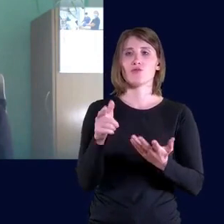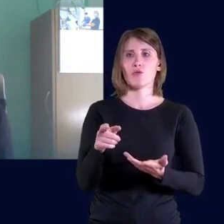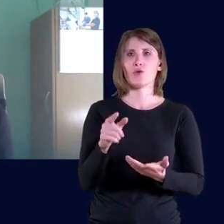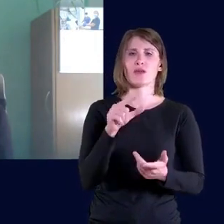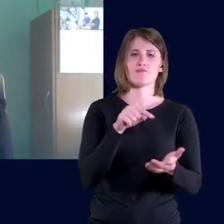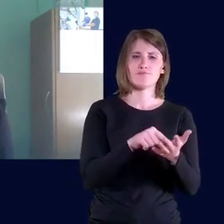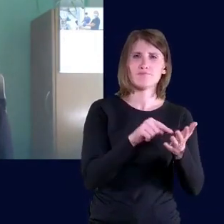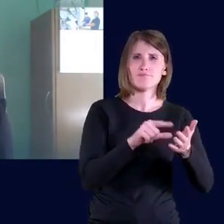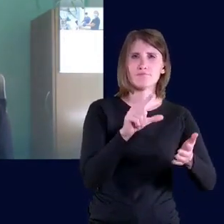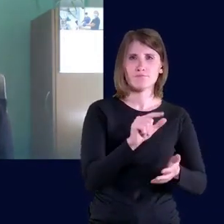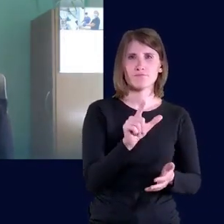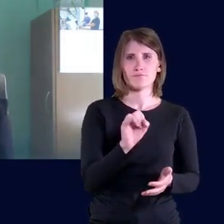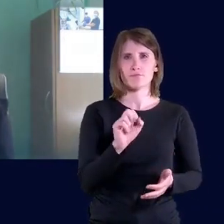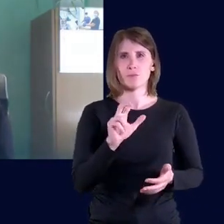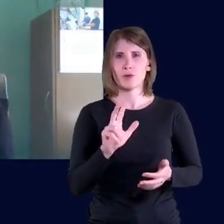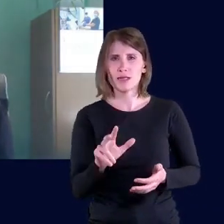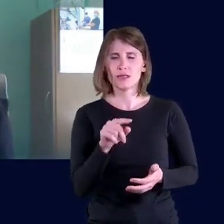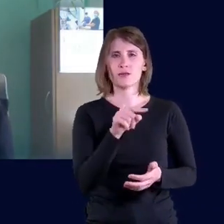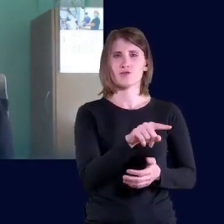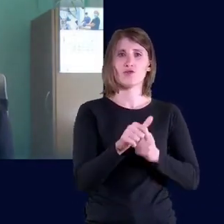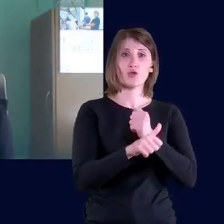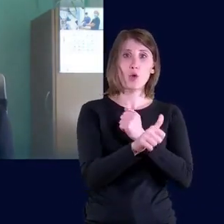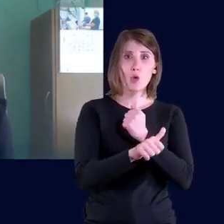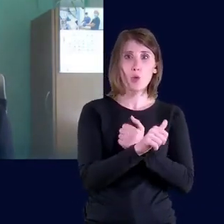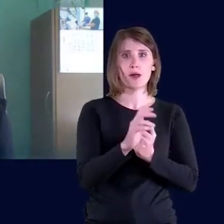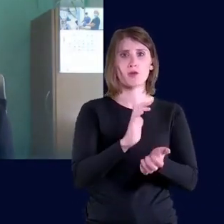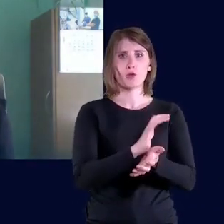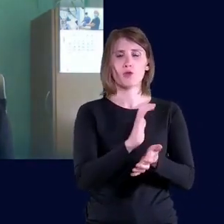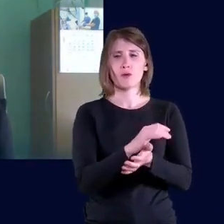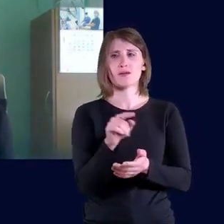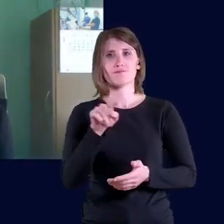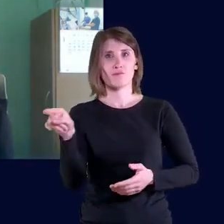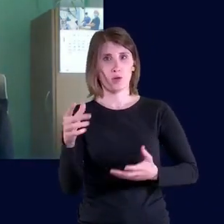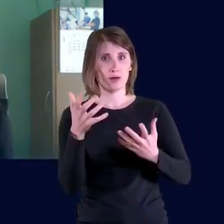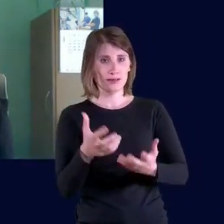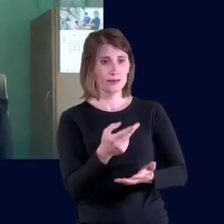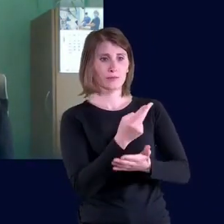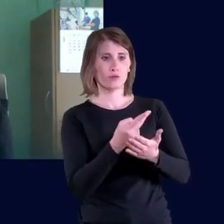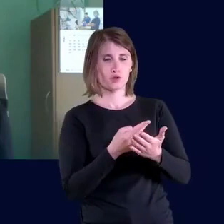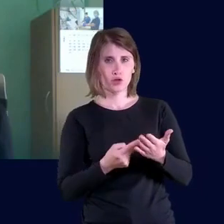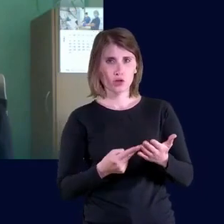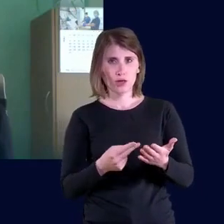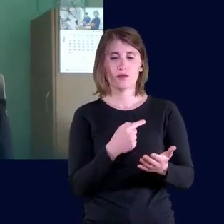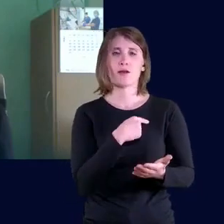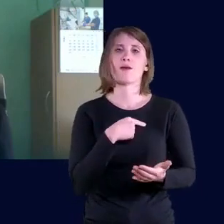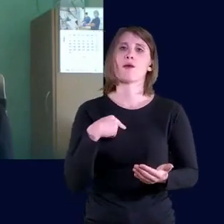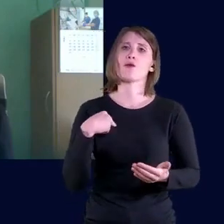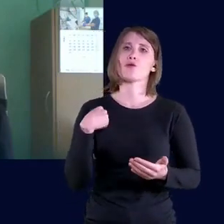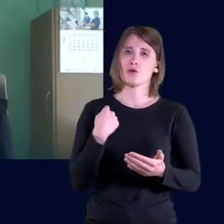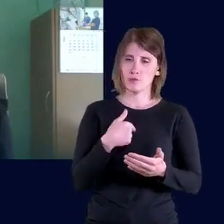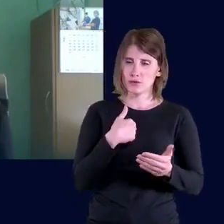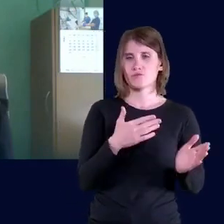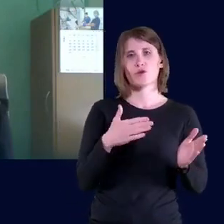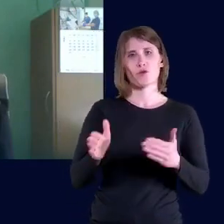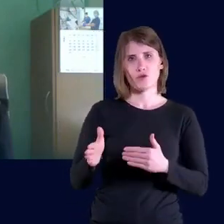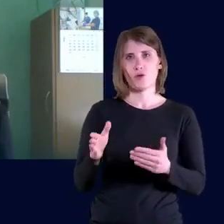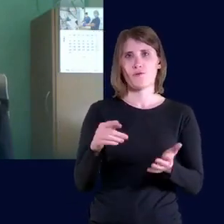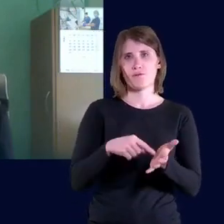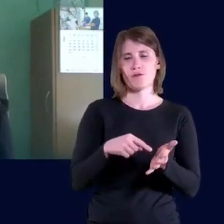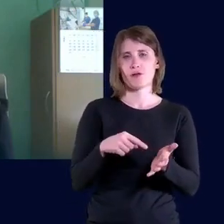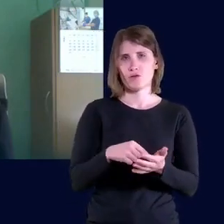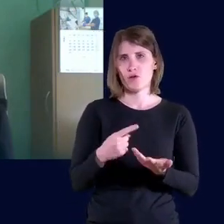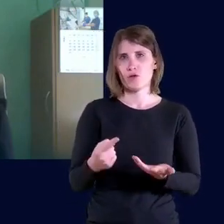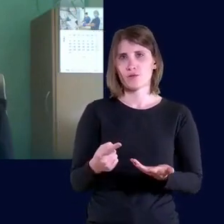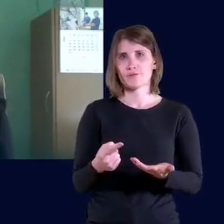klik dany dokument odczytać w ten sposób no to tutaj jesteśmy gotowi wtedy